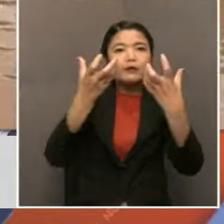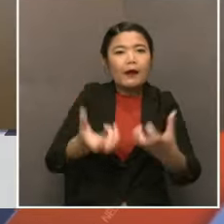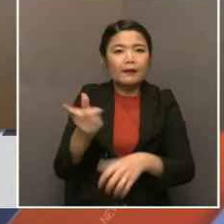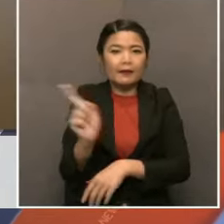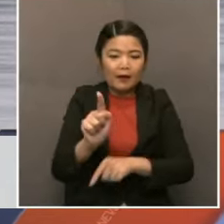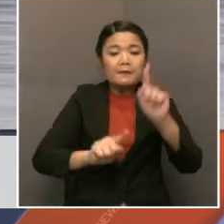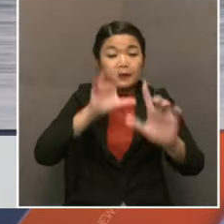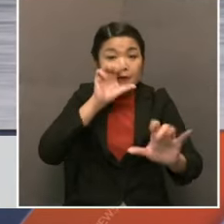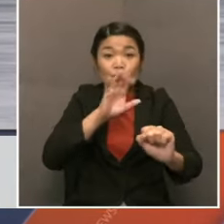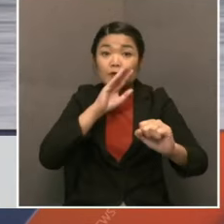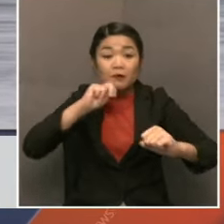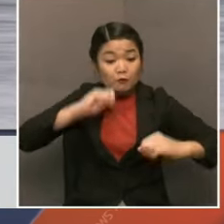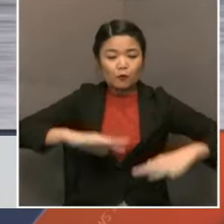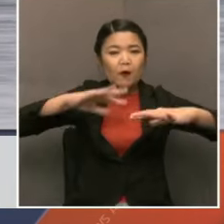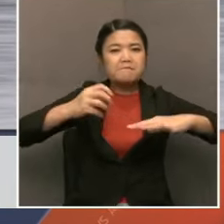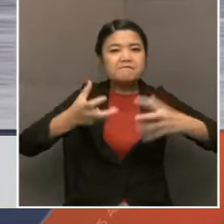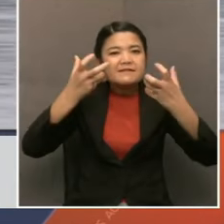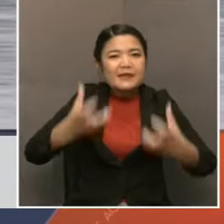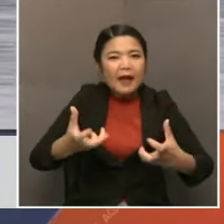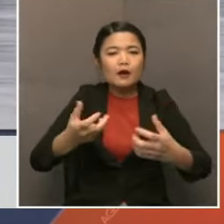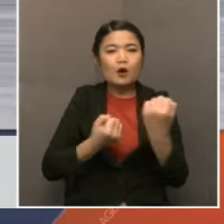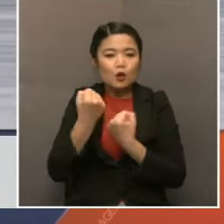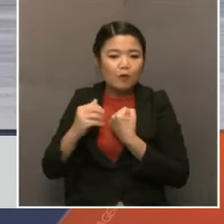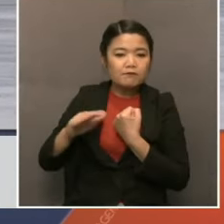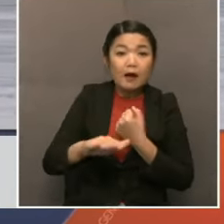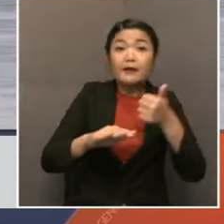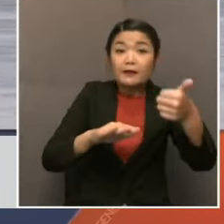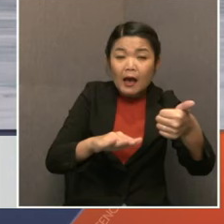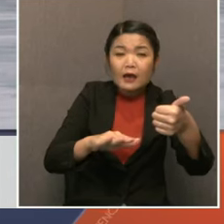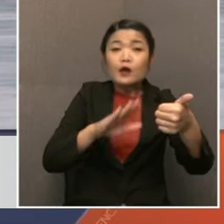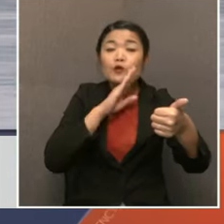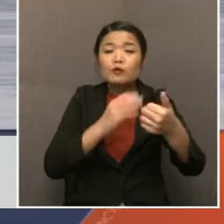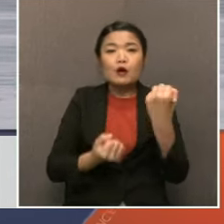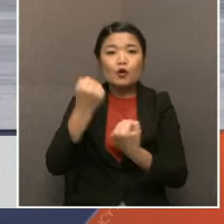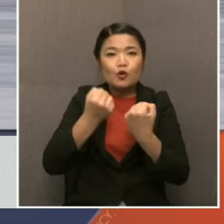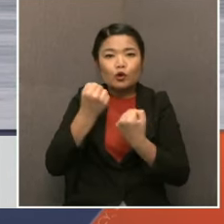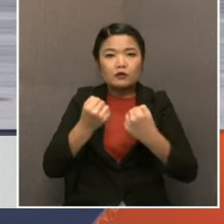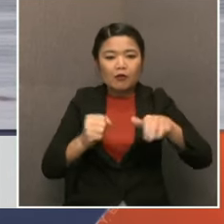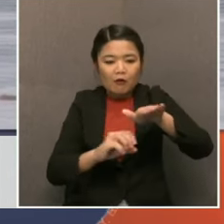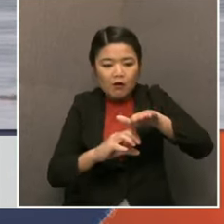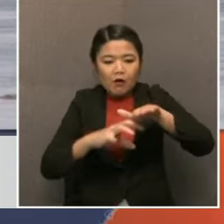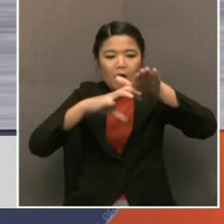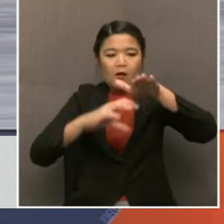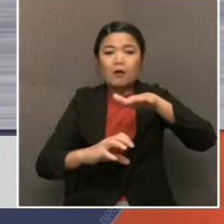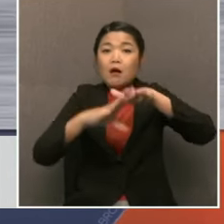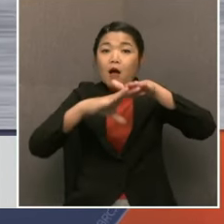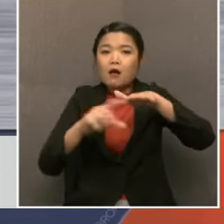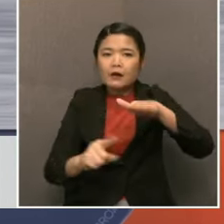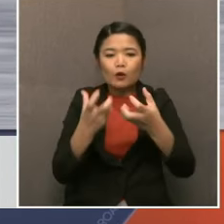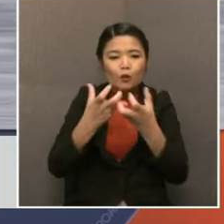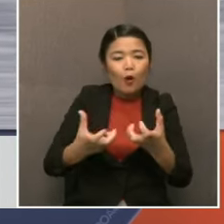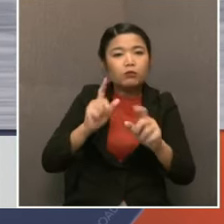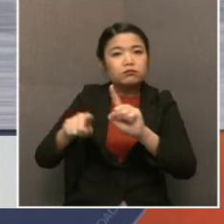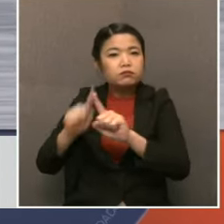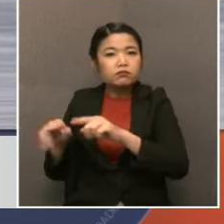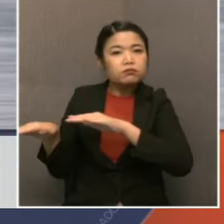ยกทกอย่ เช่ รถจะเข้าถึงได้ใกยธทเก Alexis ขอีถึใช้รถย HAM สู ego จะตมเคองมอย่ไรยตมกบวัการ overt